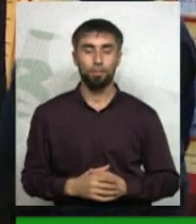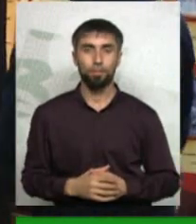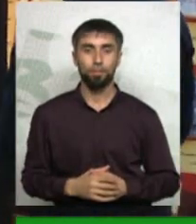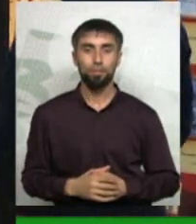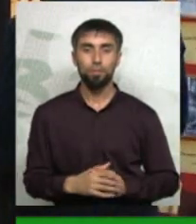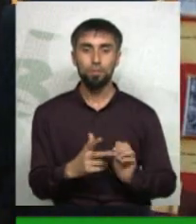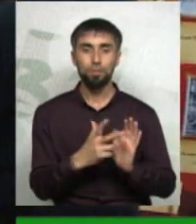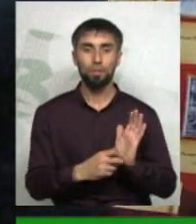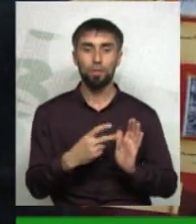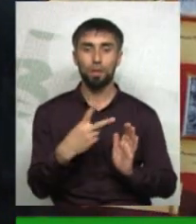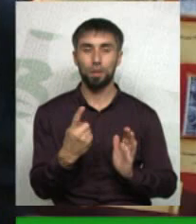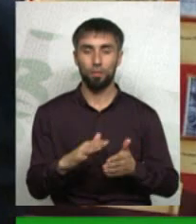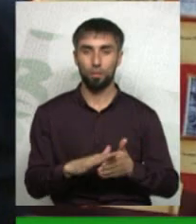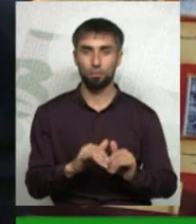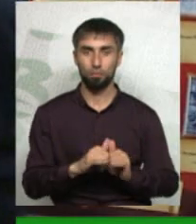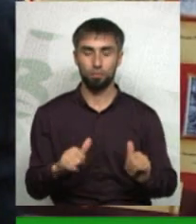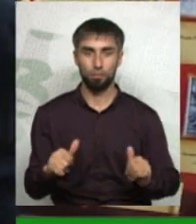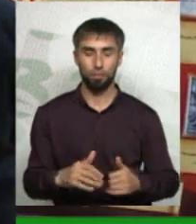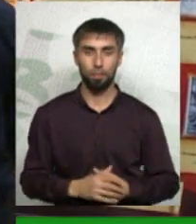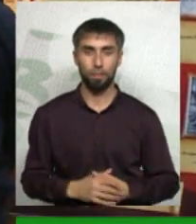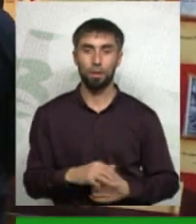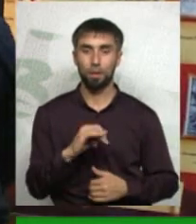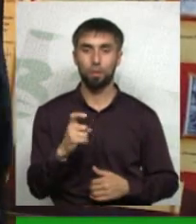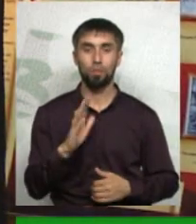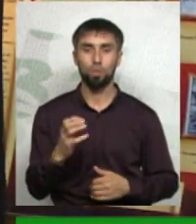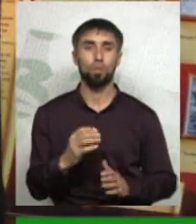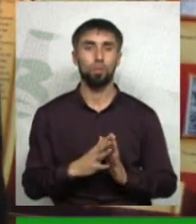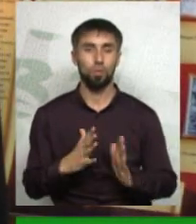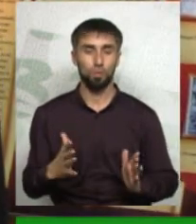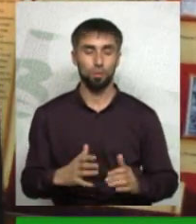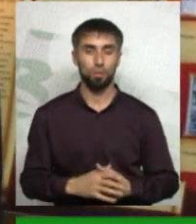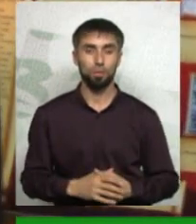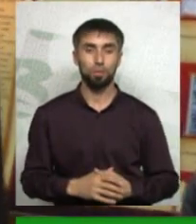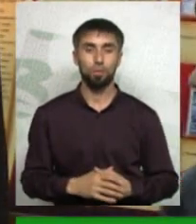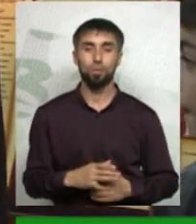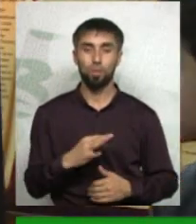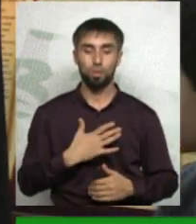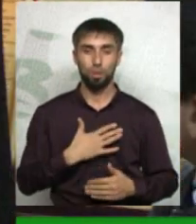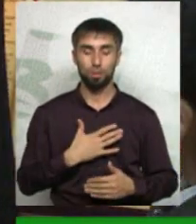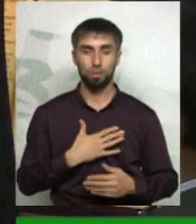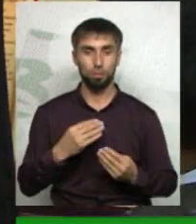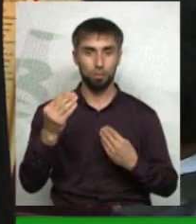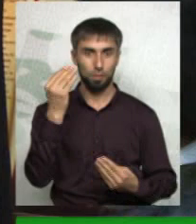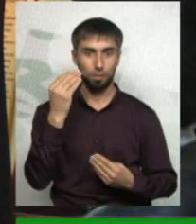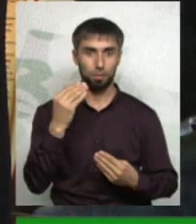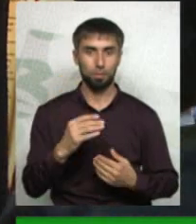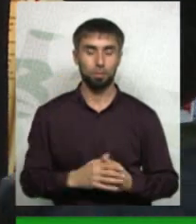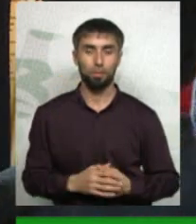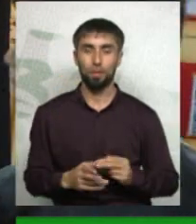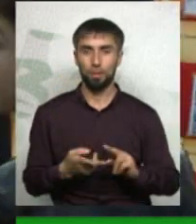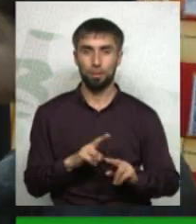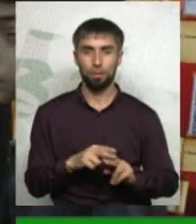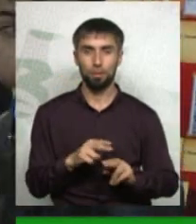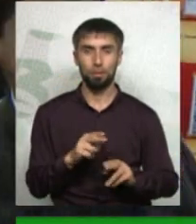отмечено 821 фамилия уже. И их будет больше. И по нашему мнению, так